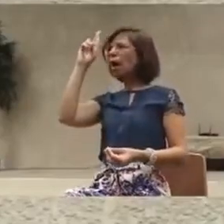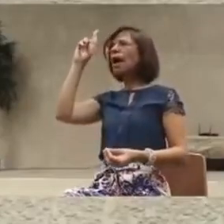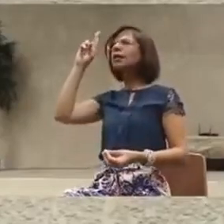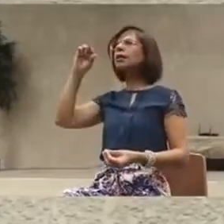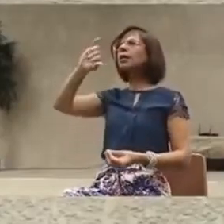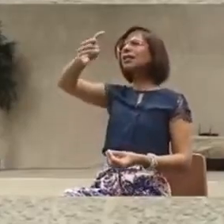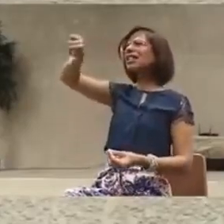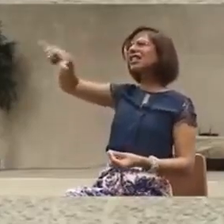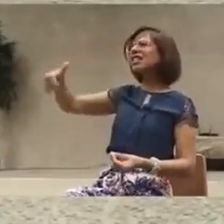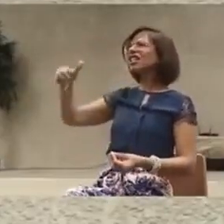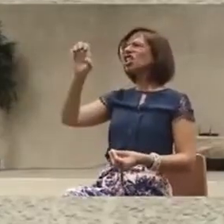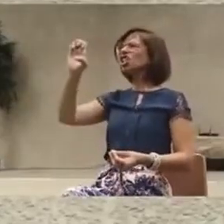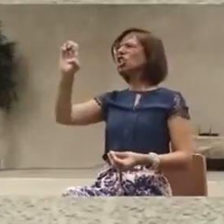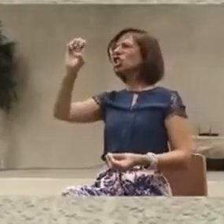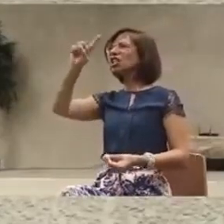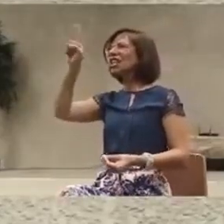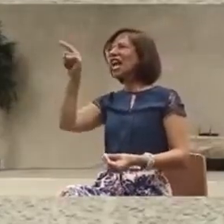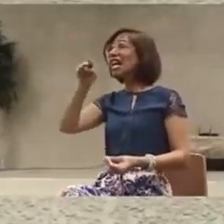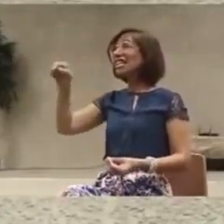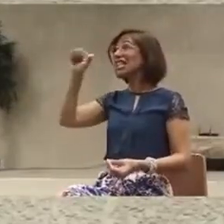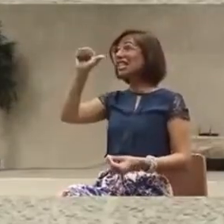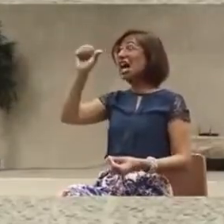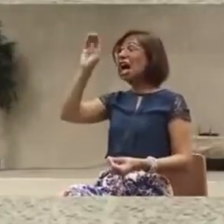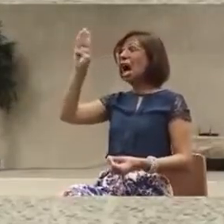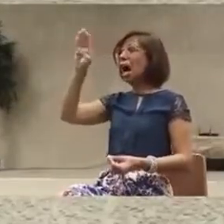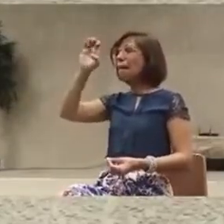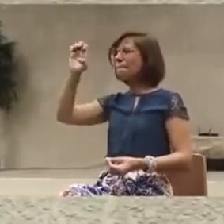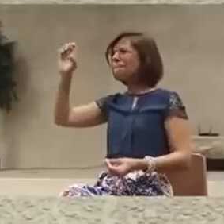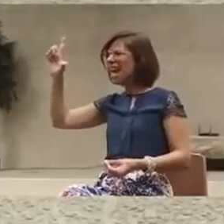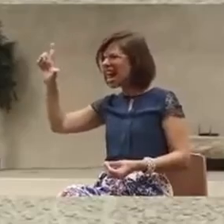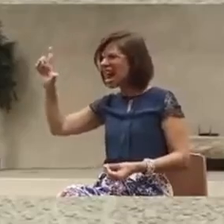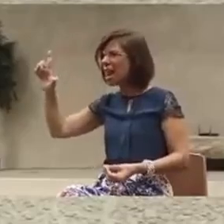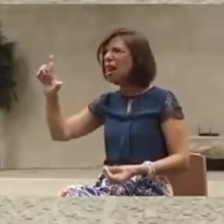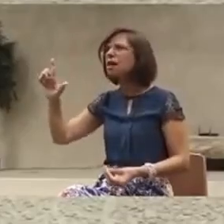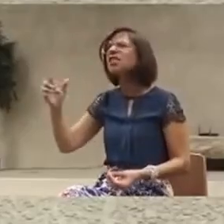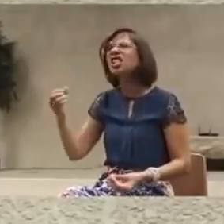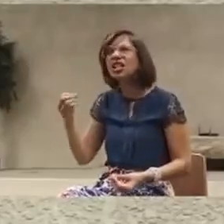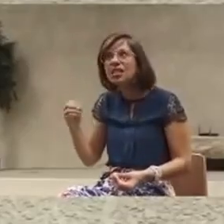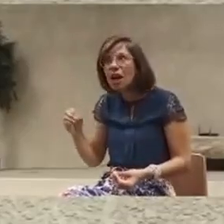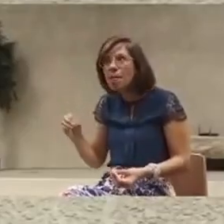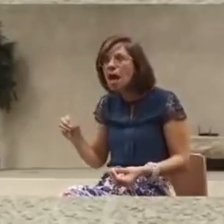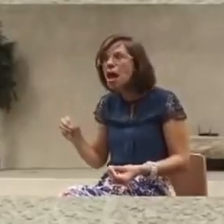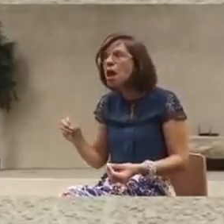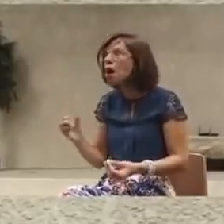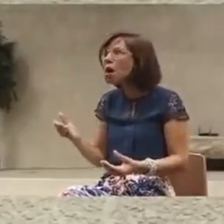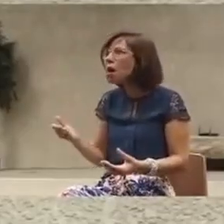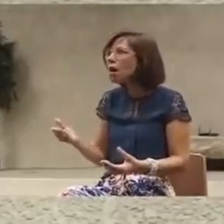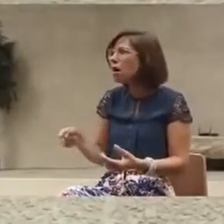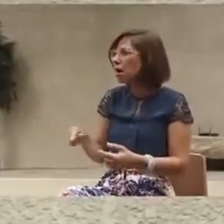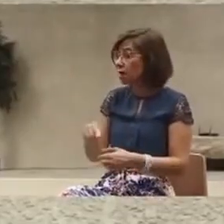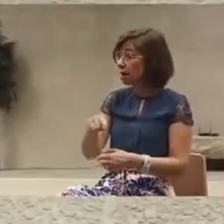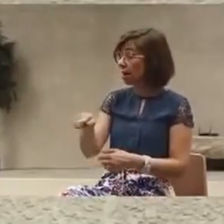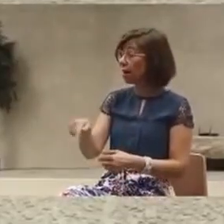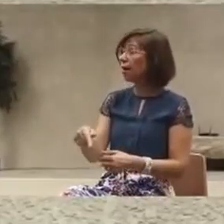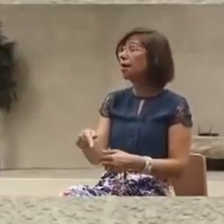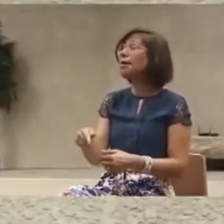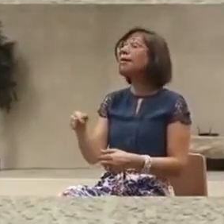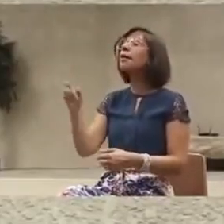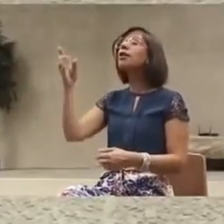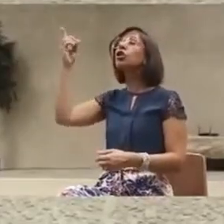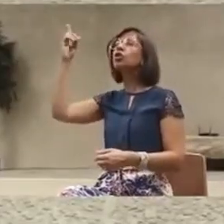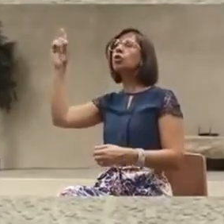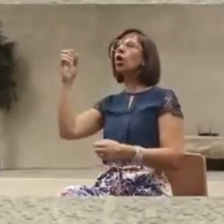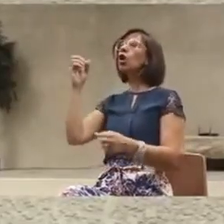ces dirigeants ont fini, Dieu a préparé quelque chose. Il y avait un jugement sur eux. La réalité